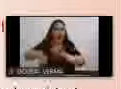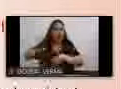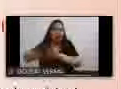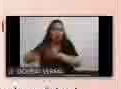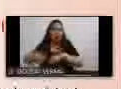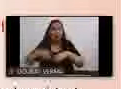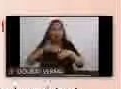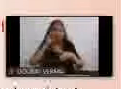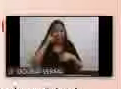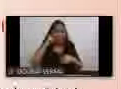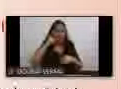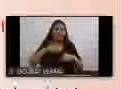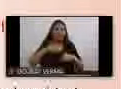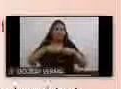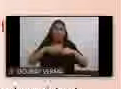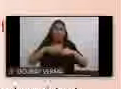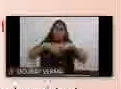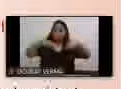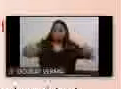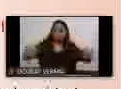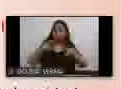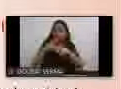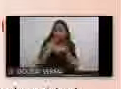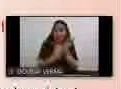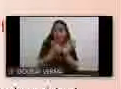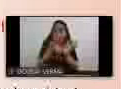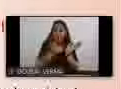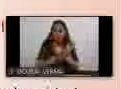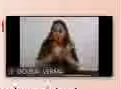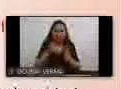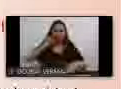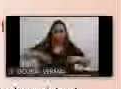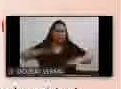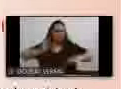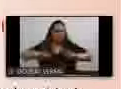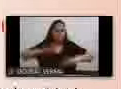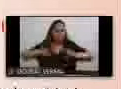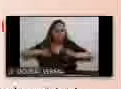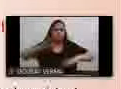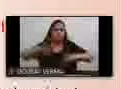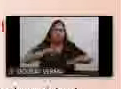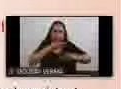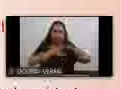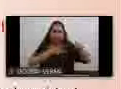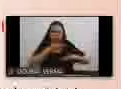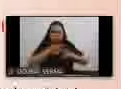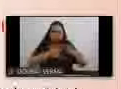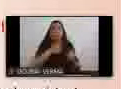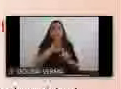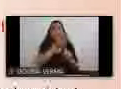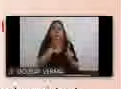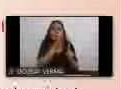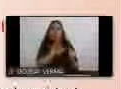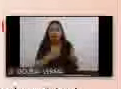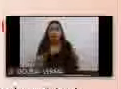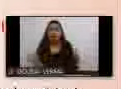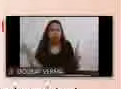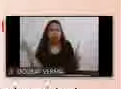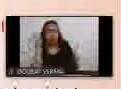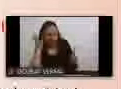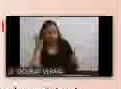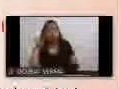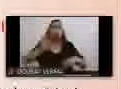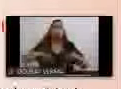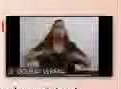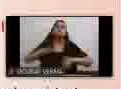इन डिफरेंट रिदम्स डिफरेंट बीट्स अलग अलग तरीके से एक हफ्ते तक उस ड्रम को पे